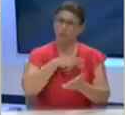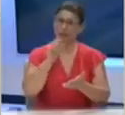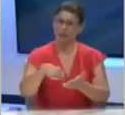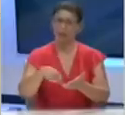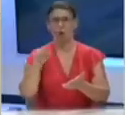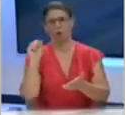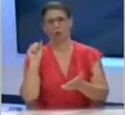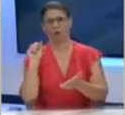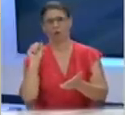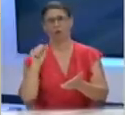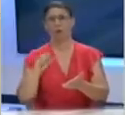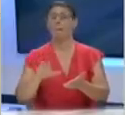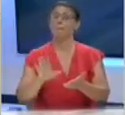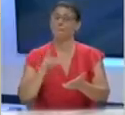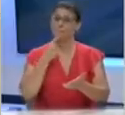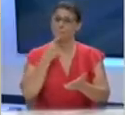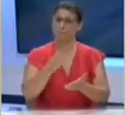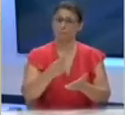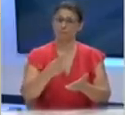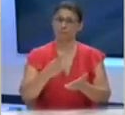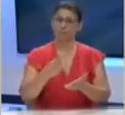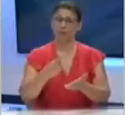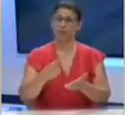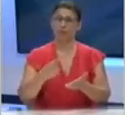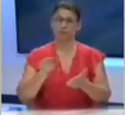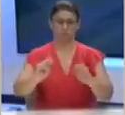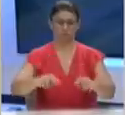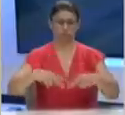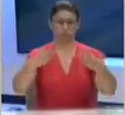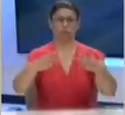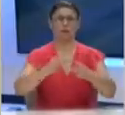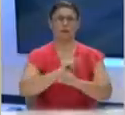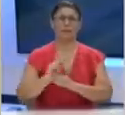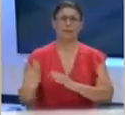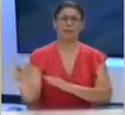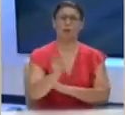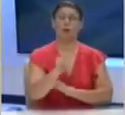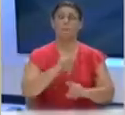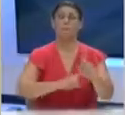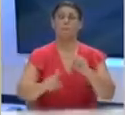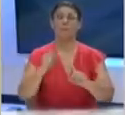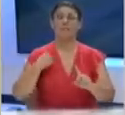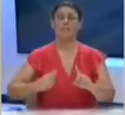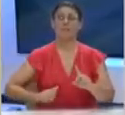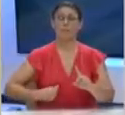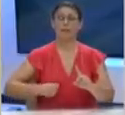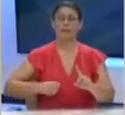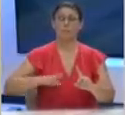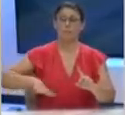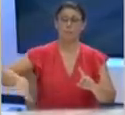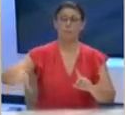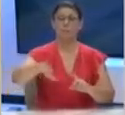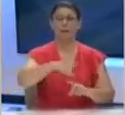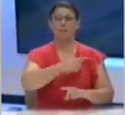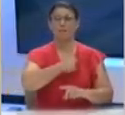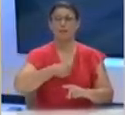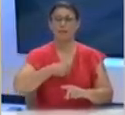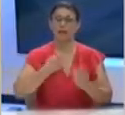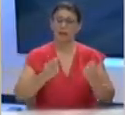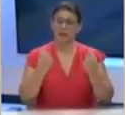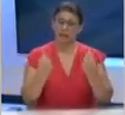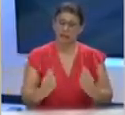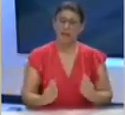όχι. Μάλιστα, λέει, θα δημοσιοποιείται ποιοι δήμαρχοι και περιφερειάρχες έκαναν καλά ή όχι τη